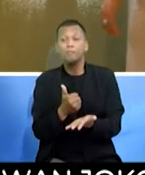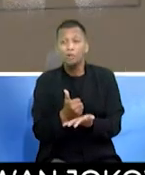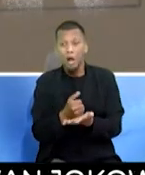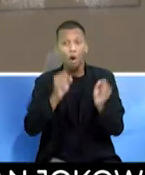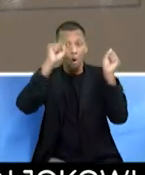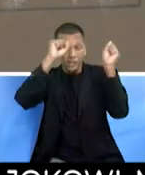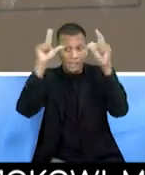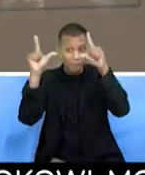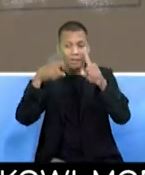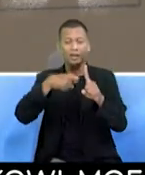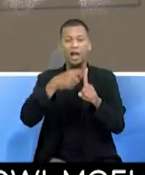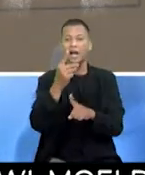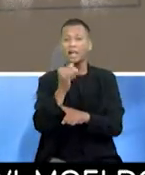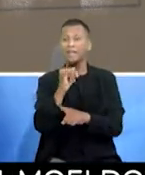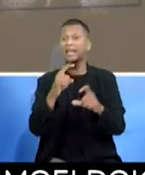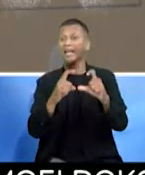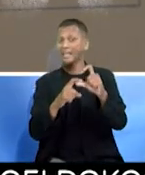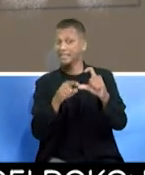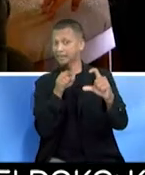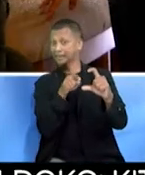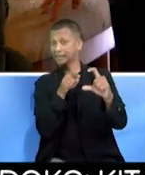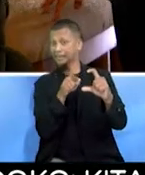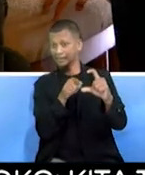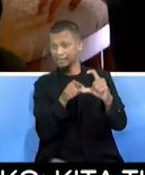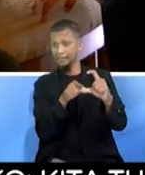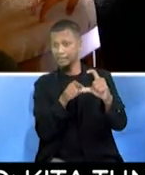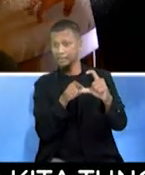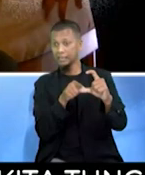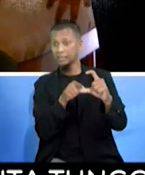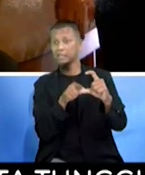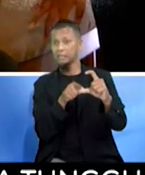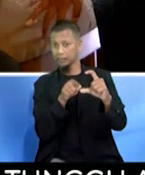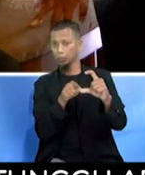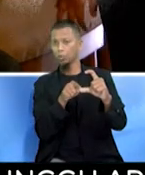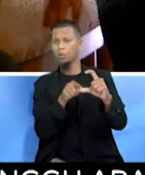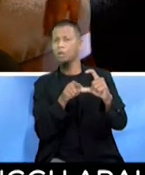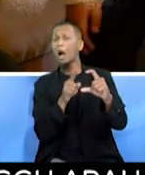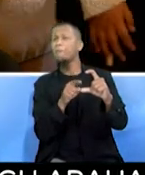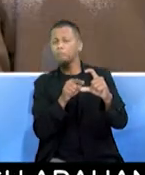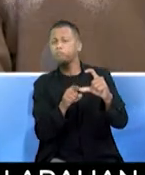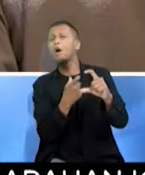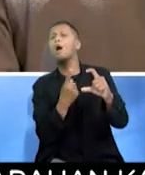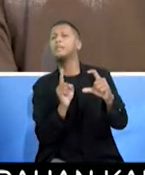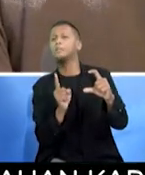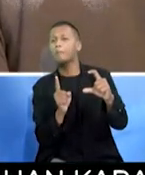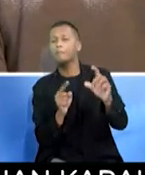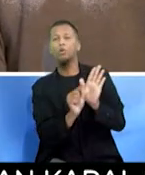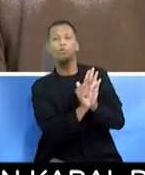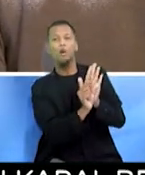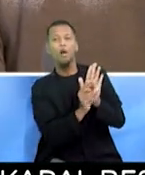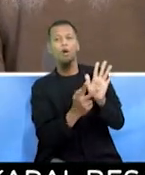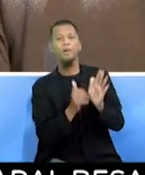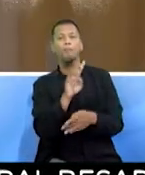memang digawangi oleh Dewan Jaminan Sosial Nasional atau DJSN memang dilatar belakangi oleh Undang-Undang Nomor 40 tahun 2004 tentang